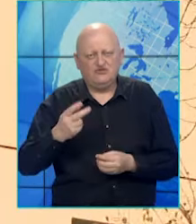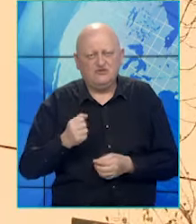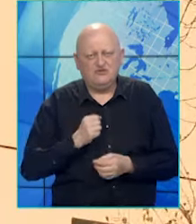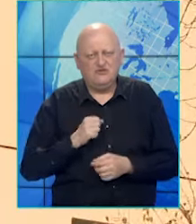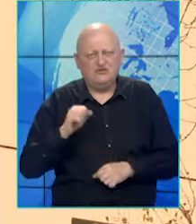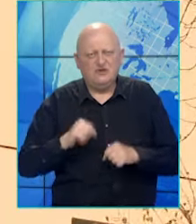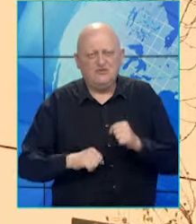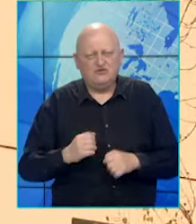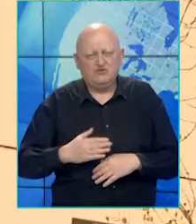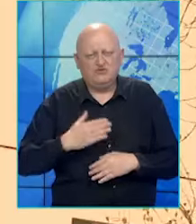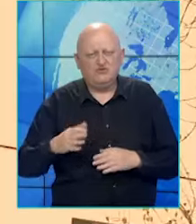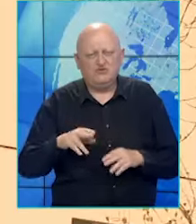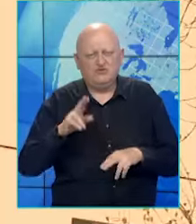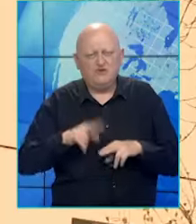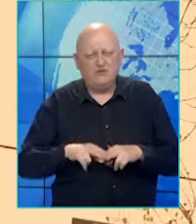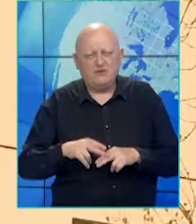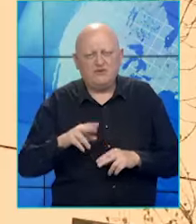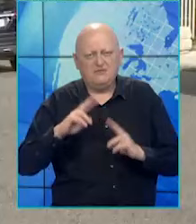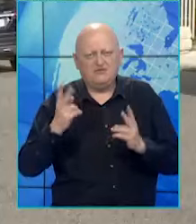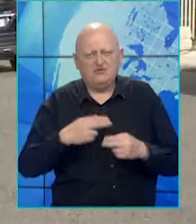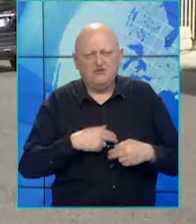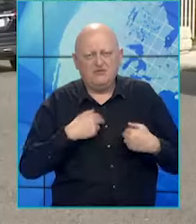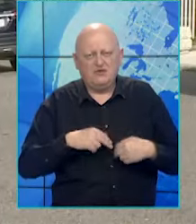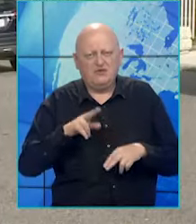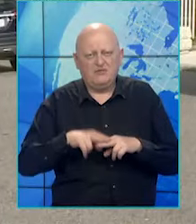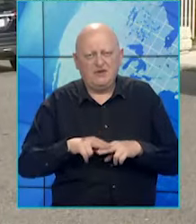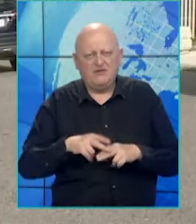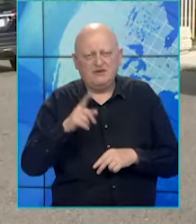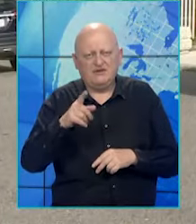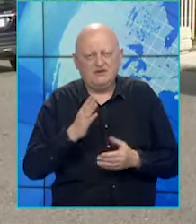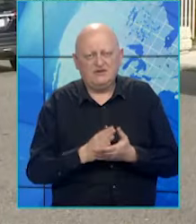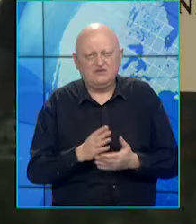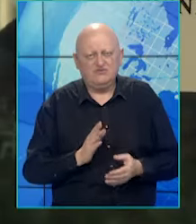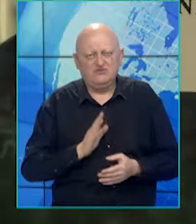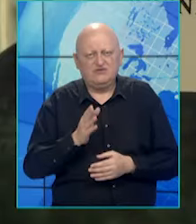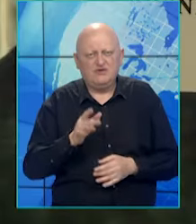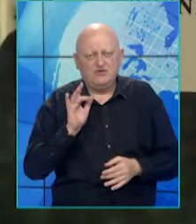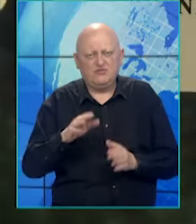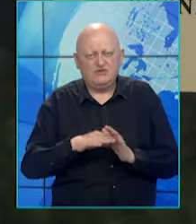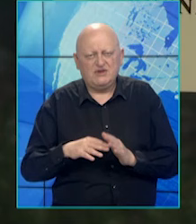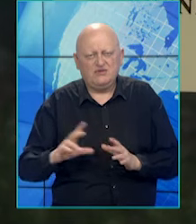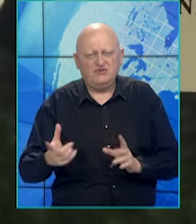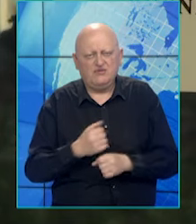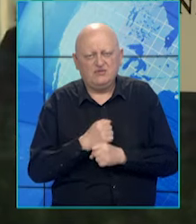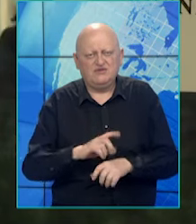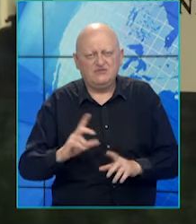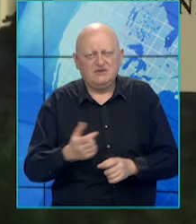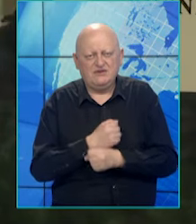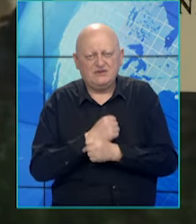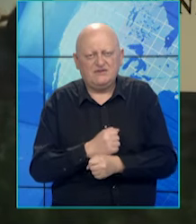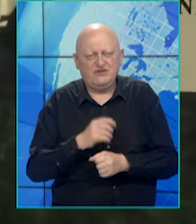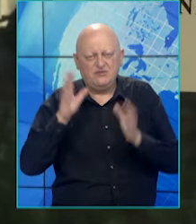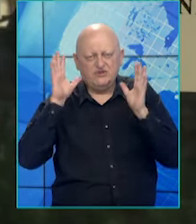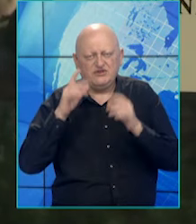zajedno sa drugim vojnicima, postupali suprotno pravilima međunarodnog humanitarnog prava, na način da su učestvovali u protuzakonitom odvođenju